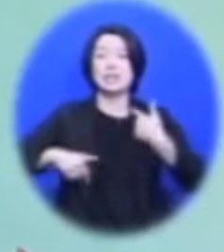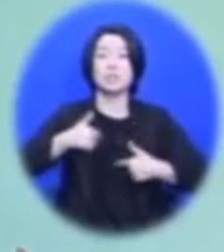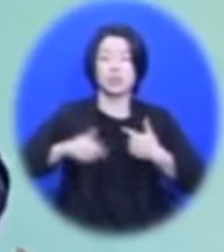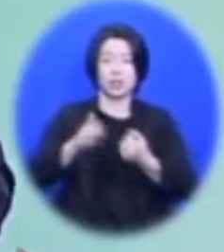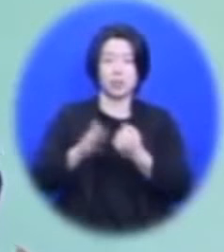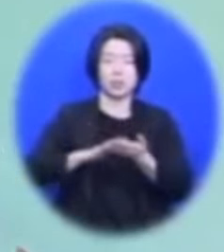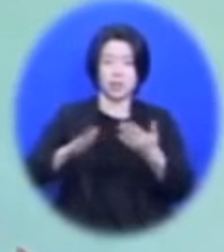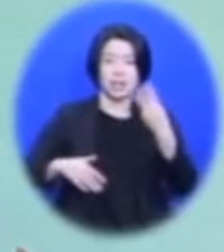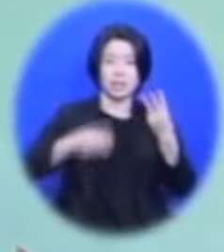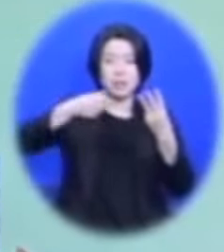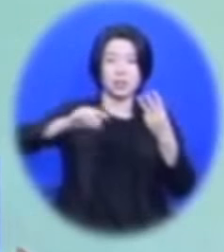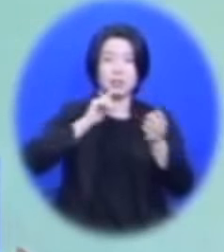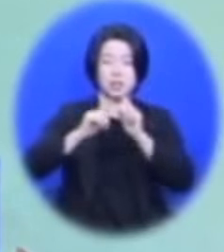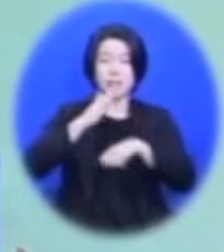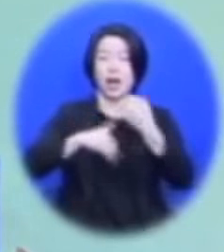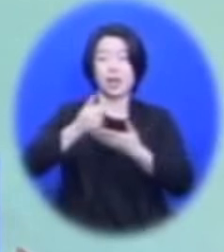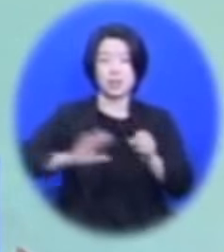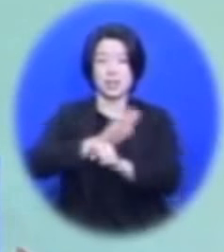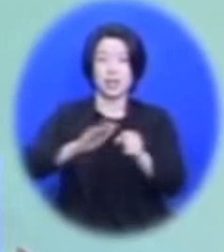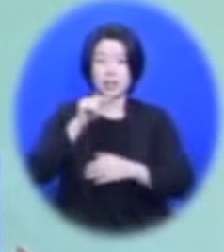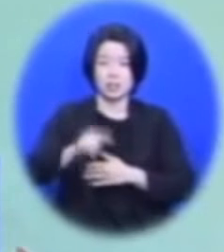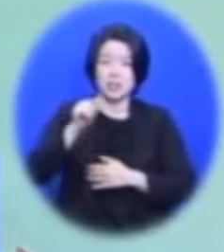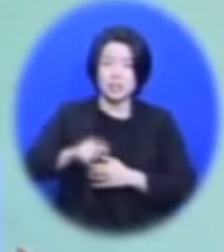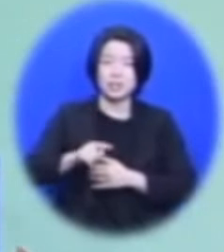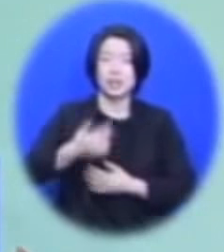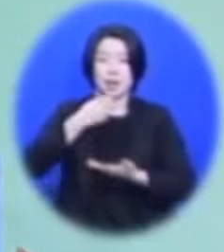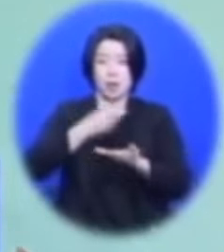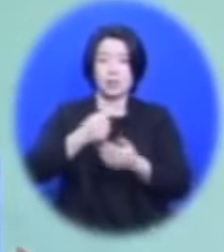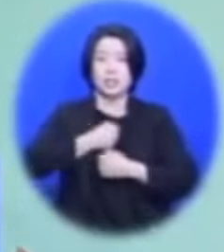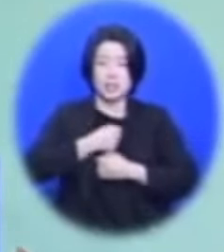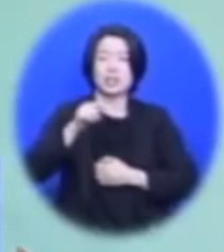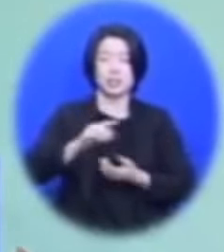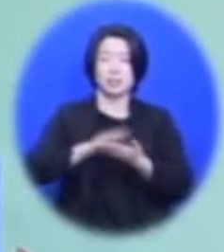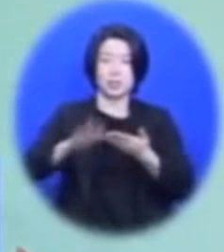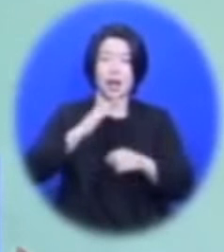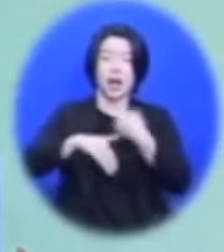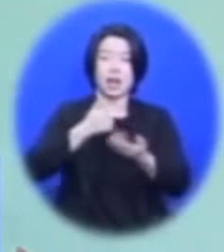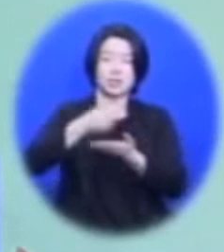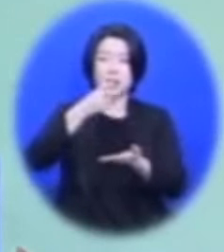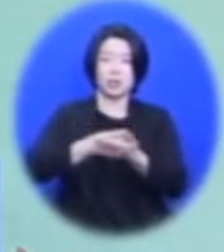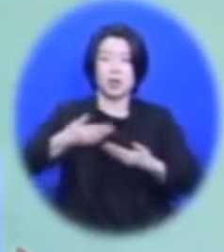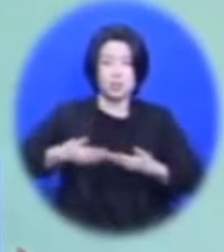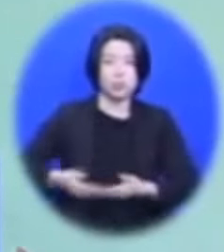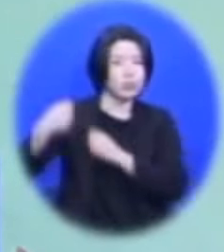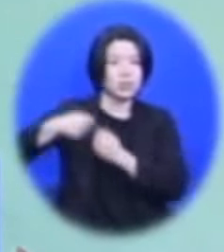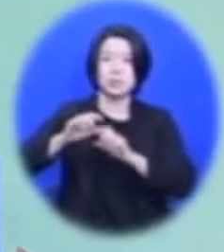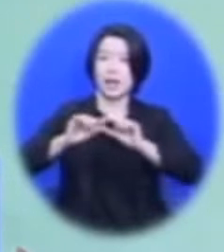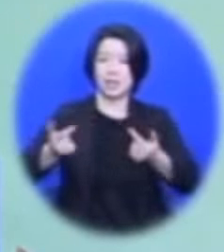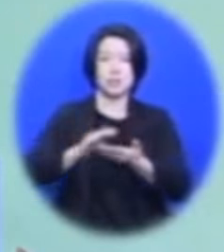3절 말씀에 하나님을 사랑하는 것은 그 계명을 지키는 것입니다. 하나님의 계명은 무거운 짐이